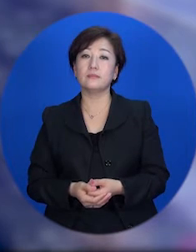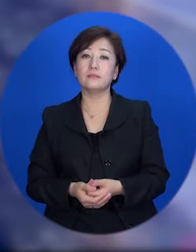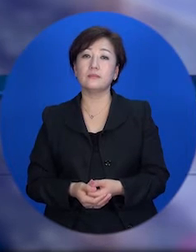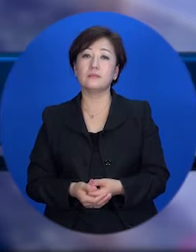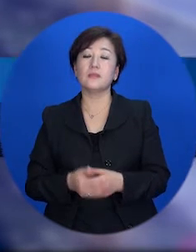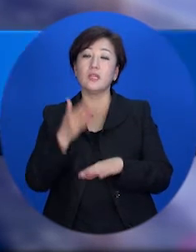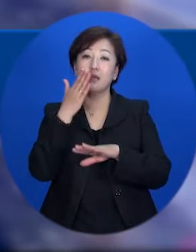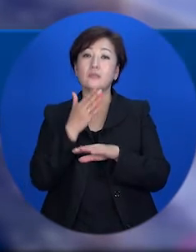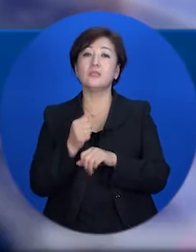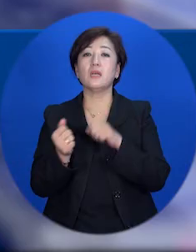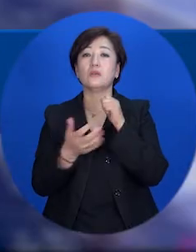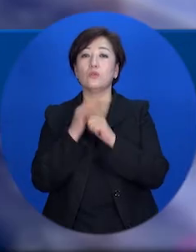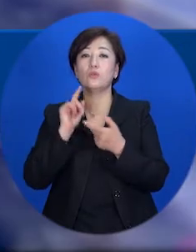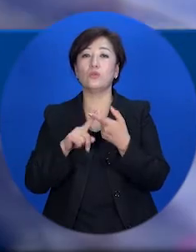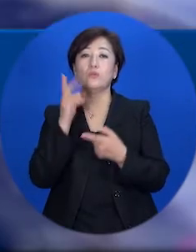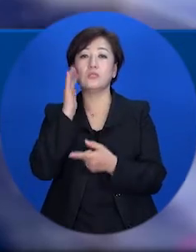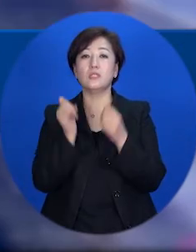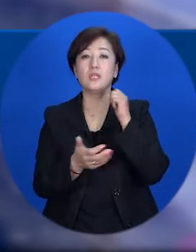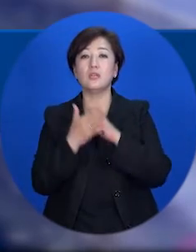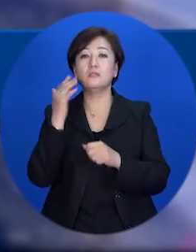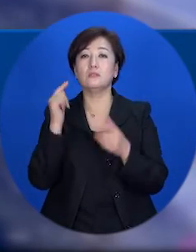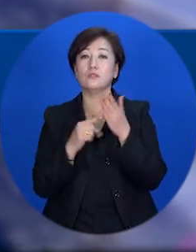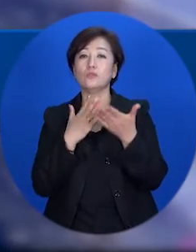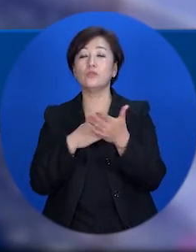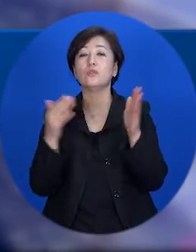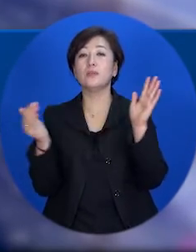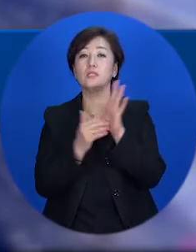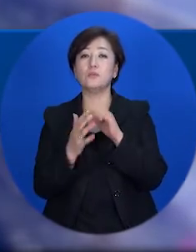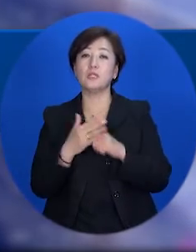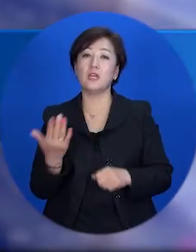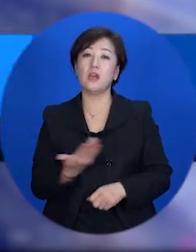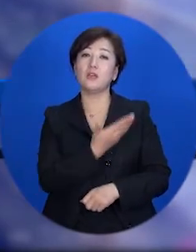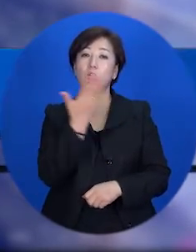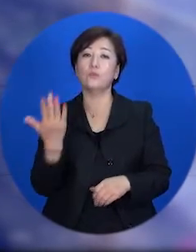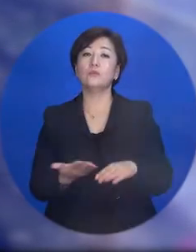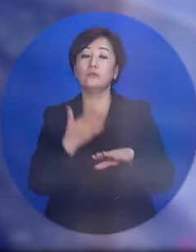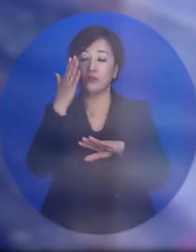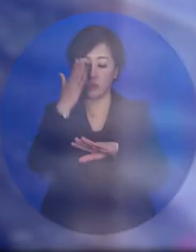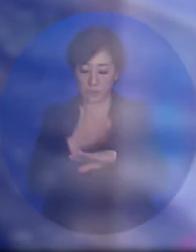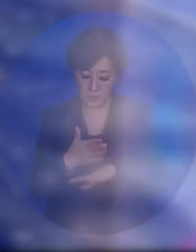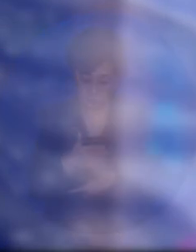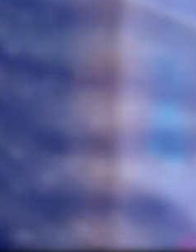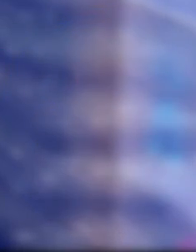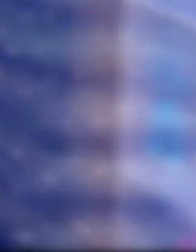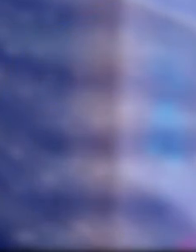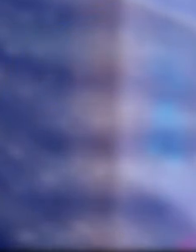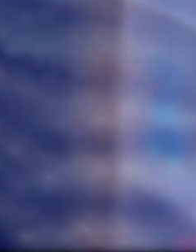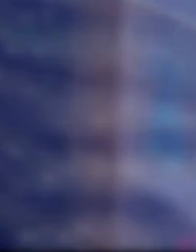이상으로 울산 시정 뉴스 마칩니다. 시청해주신 여러분, 고맙습니다.